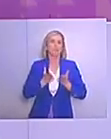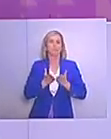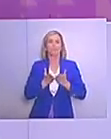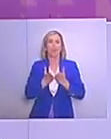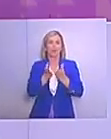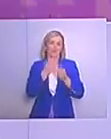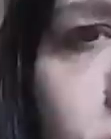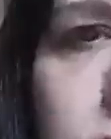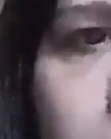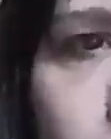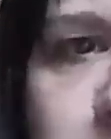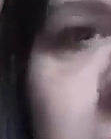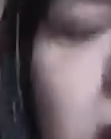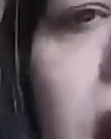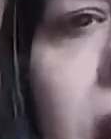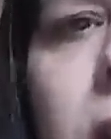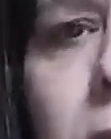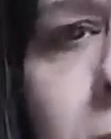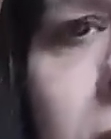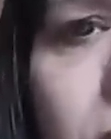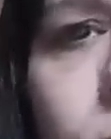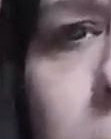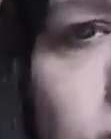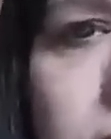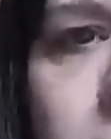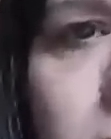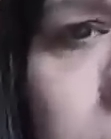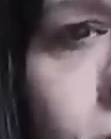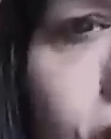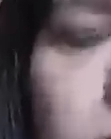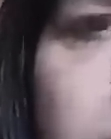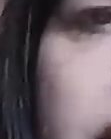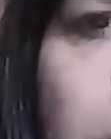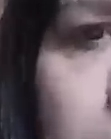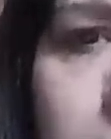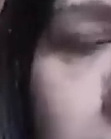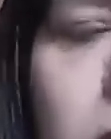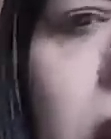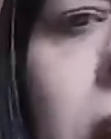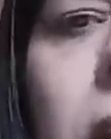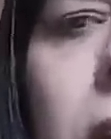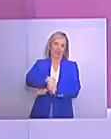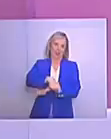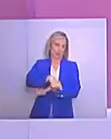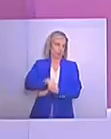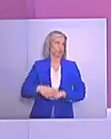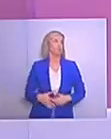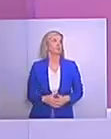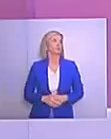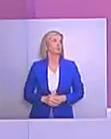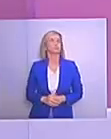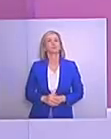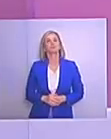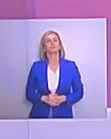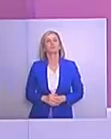μας στο ραδιόφωνο, στην τηλεόραση και να δούμε πώς θα γίνει η προεκλογική μας καμπάνια. Εκεί